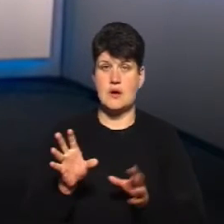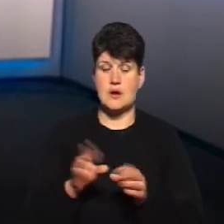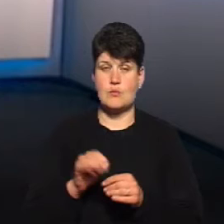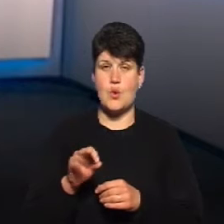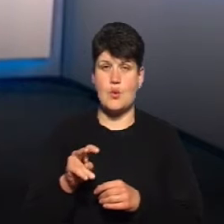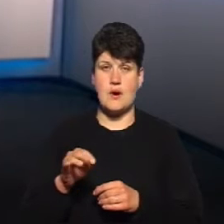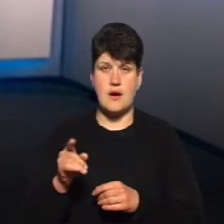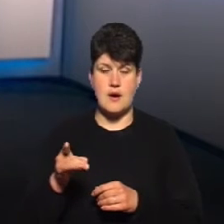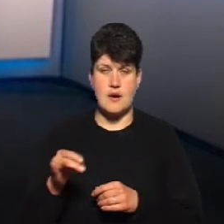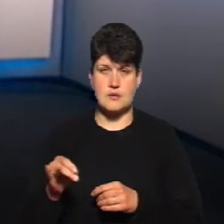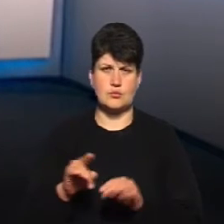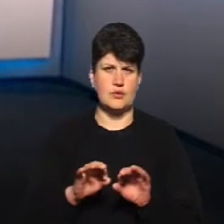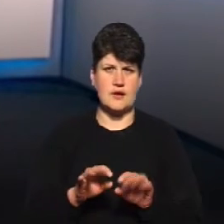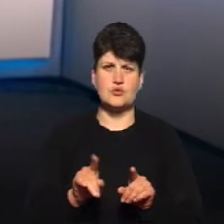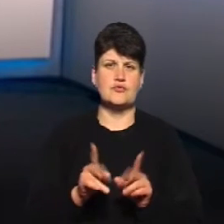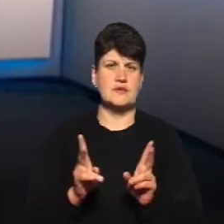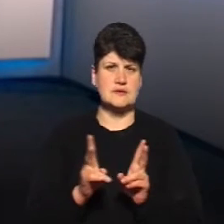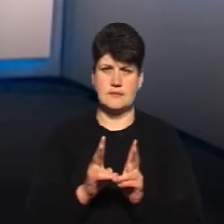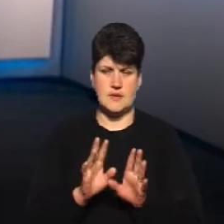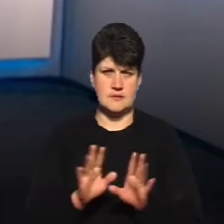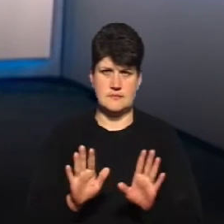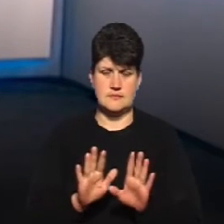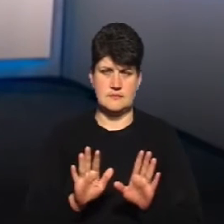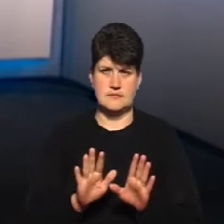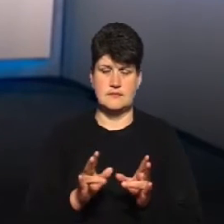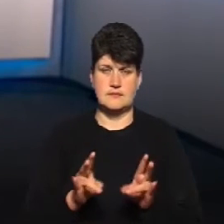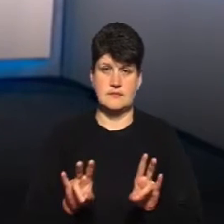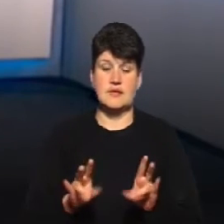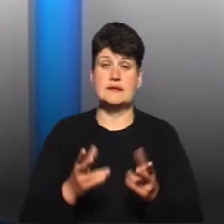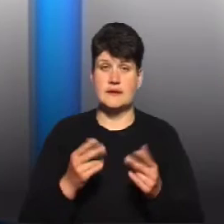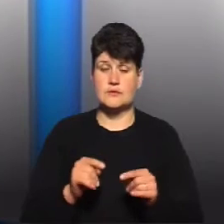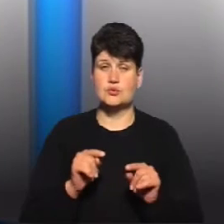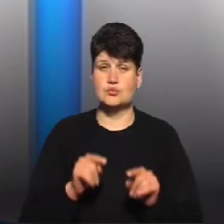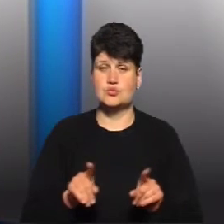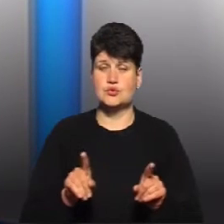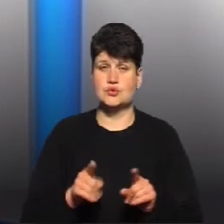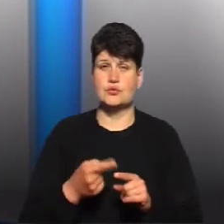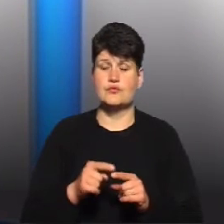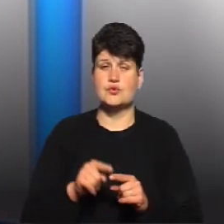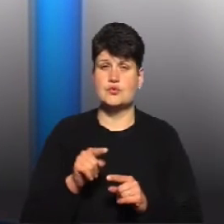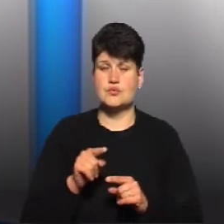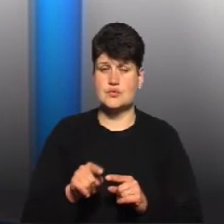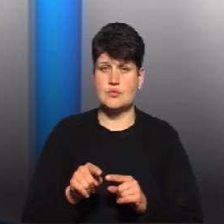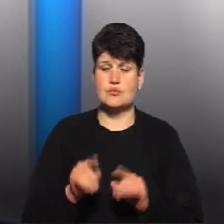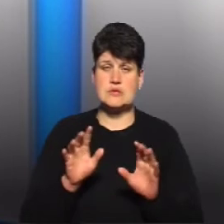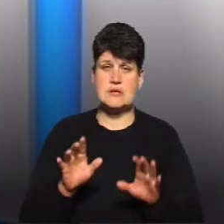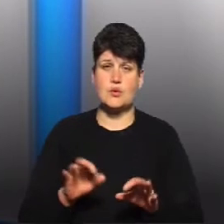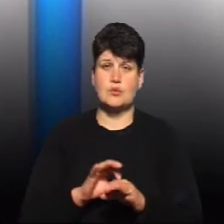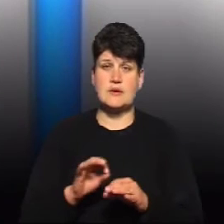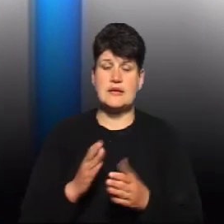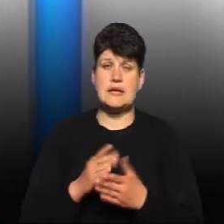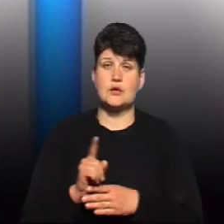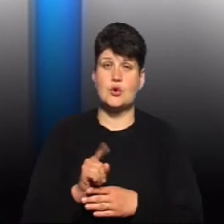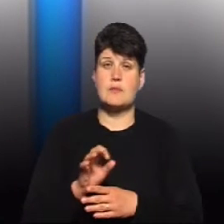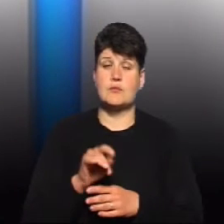там пояснювати, чого вони здебалися. Це вже так, зрозуміло, тому що також в даному законопроекті є норма про те, що якщо це